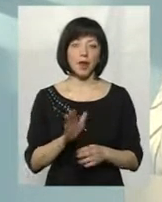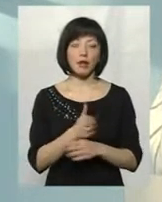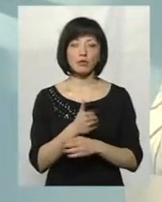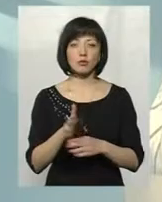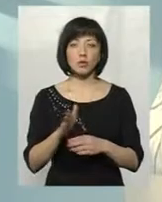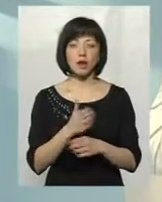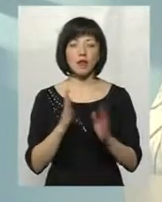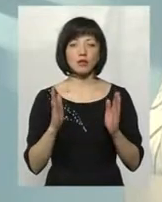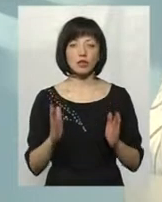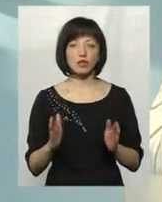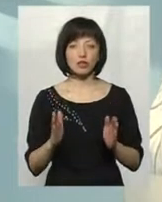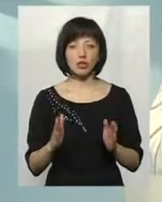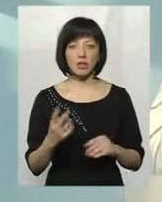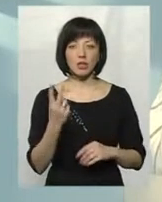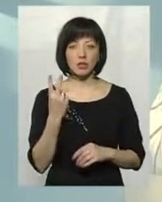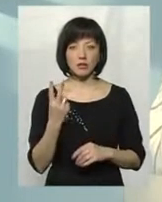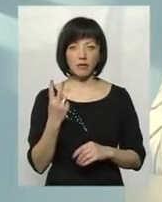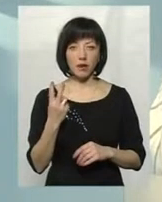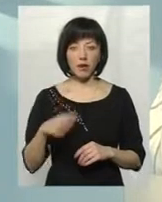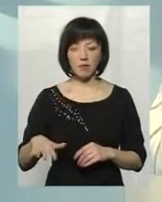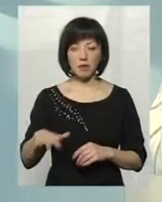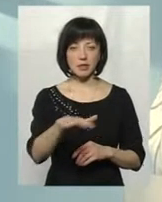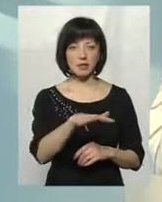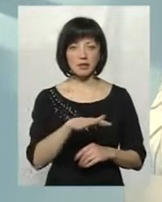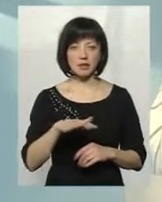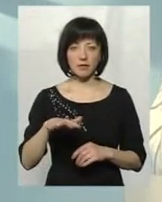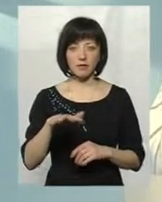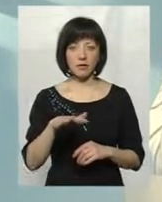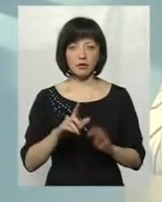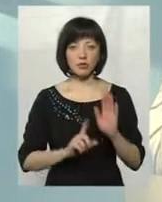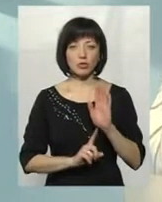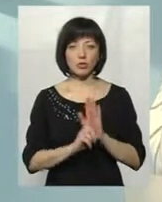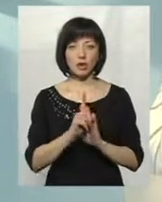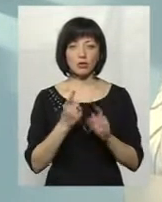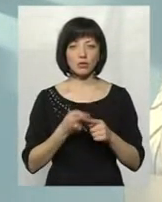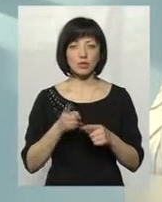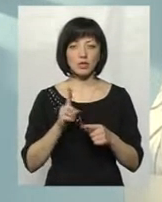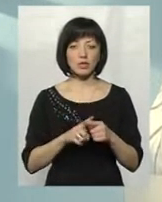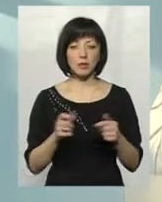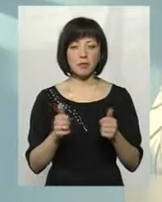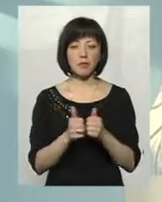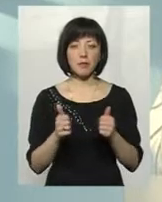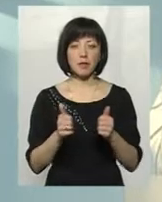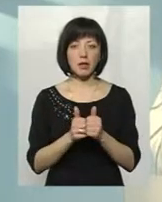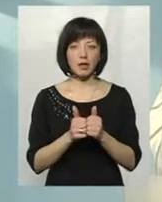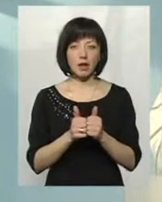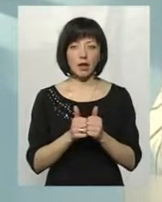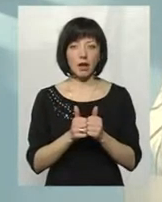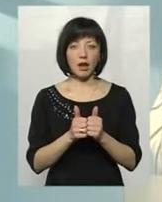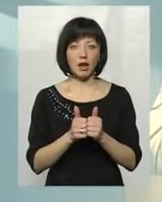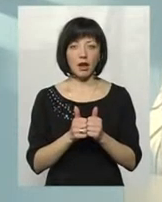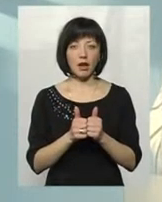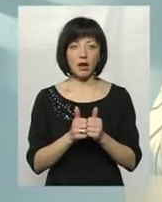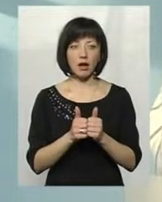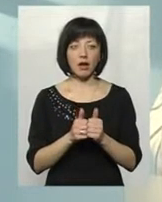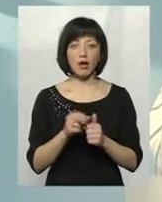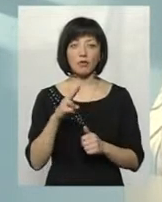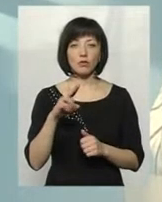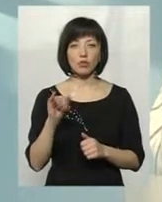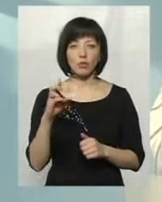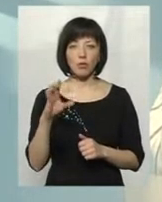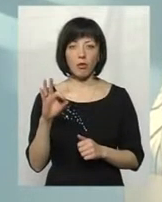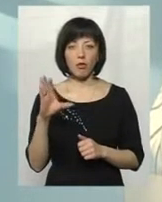Розподілялися лише два масиви. Спочатку це біля масиву Садівничого Мрія в Дубово